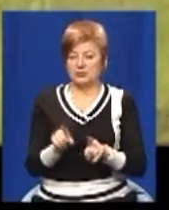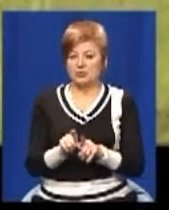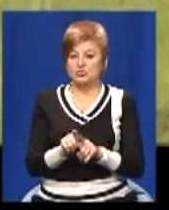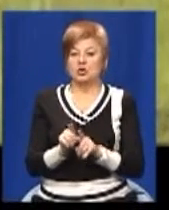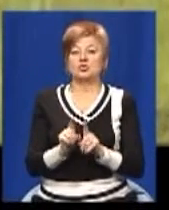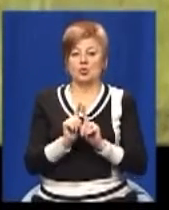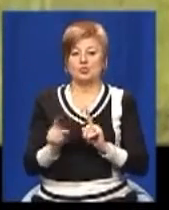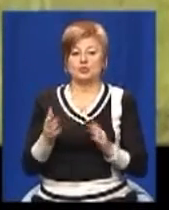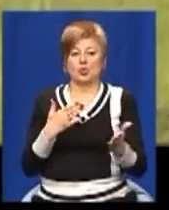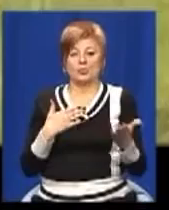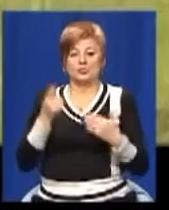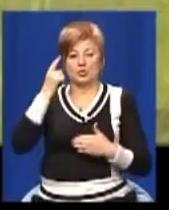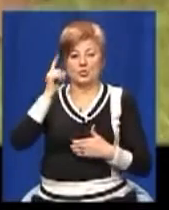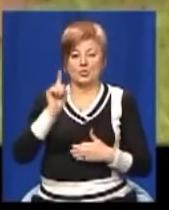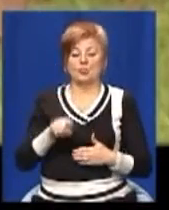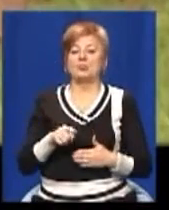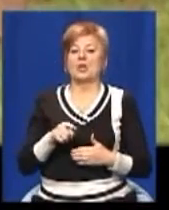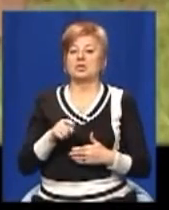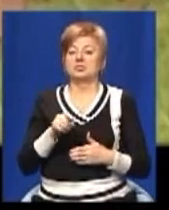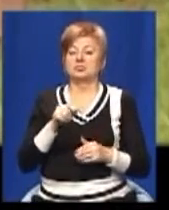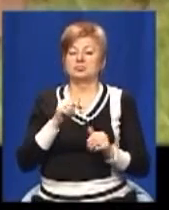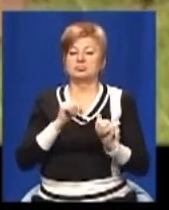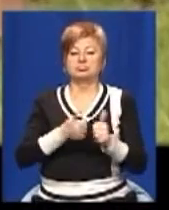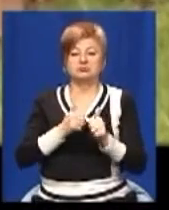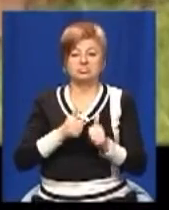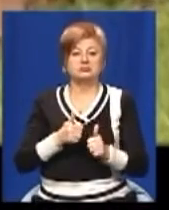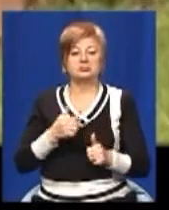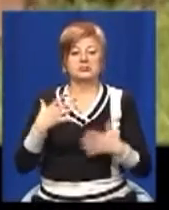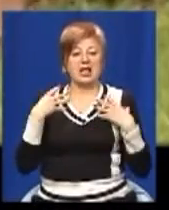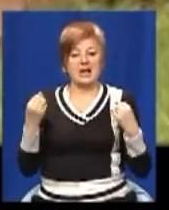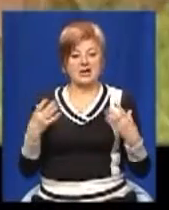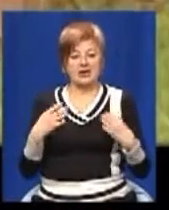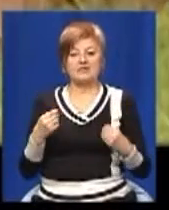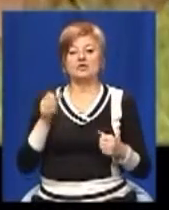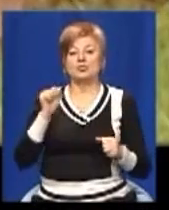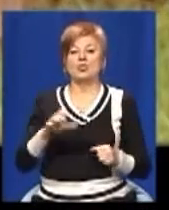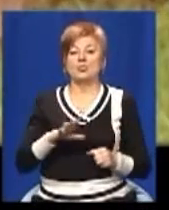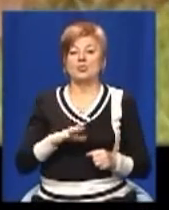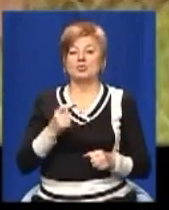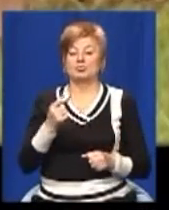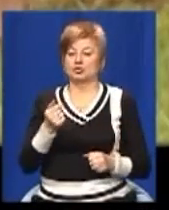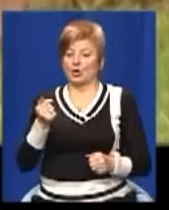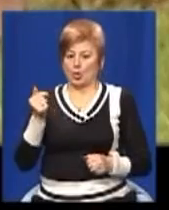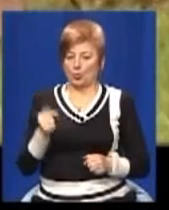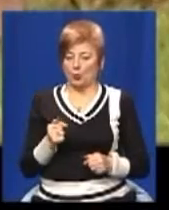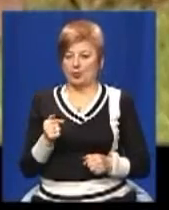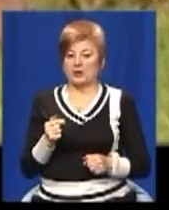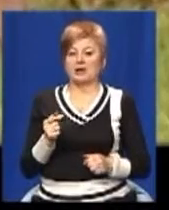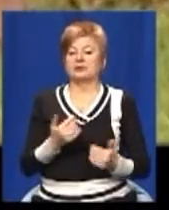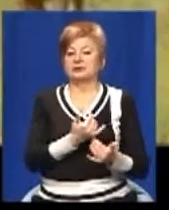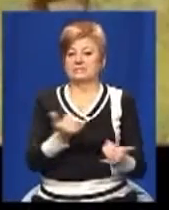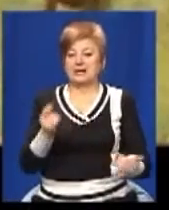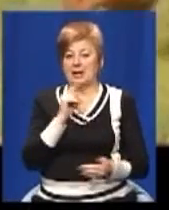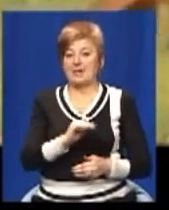особливо славиться вмінням добувати левів. Родезійські риджбеки люблять дітей, але можуть бути трохи грубуватими для самих